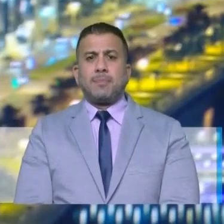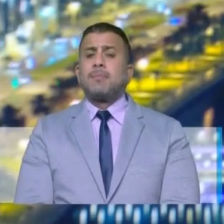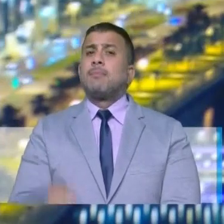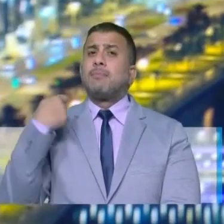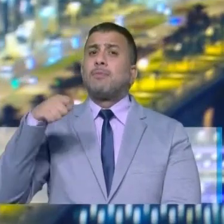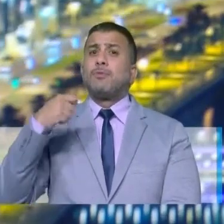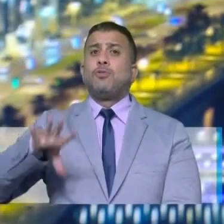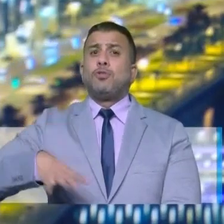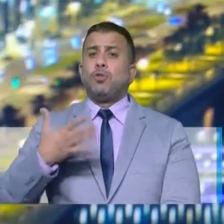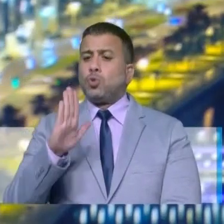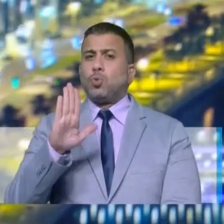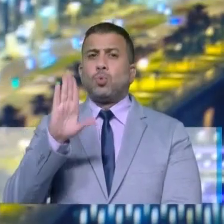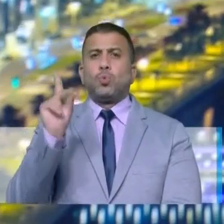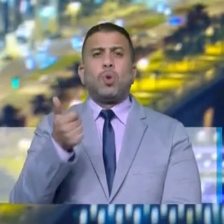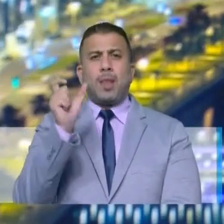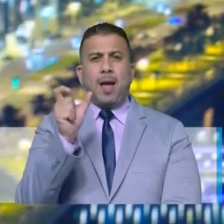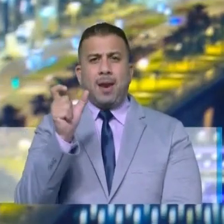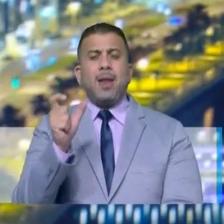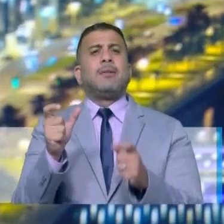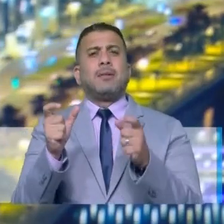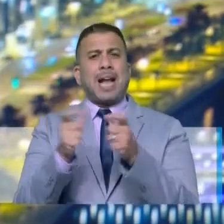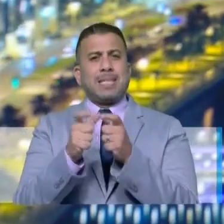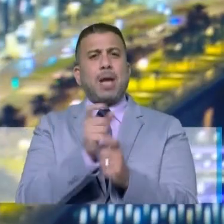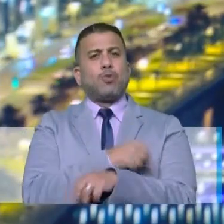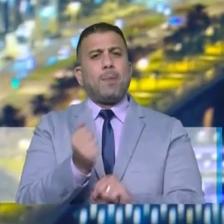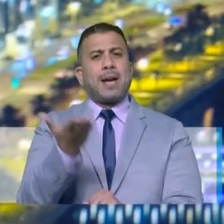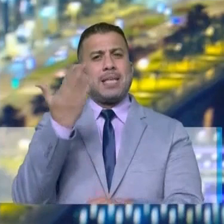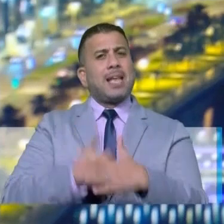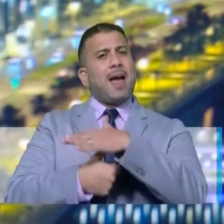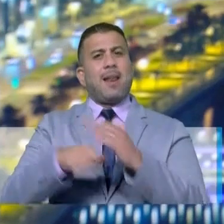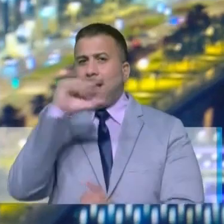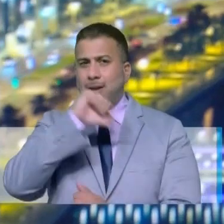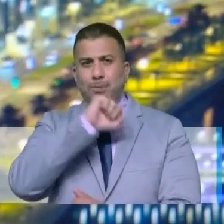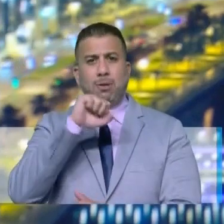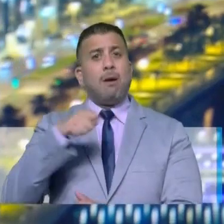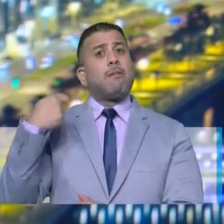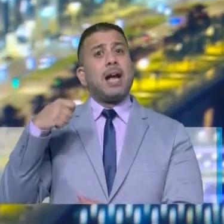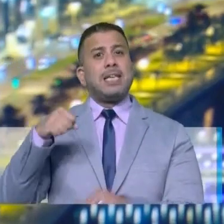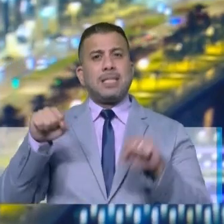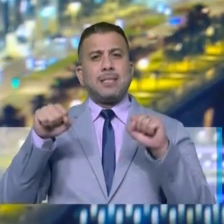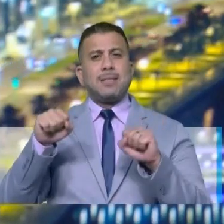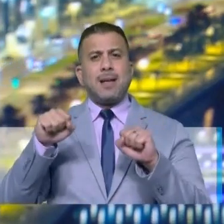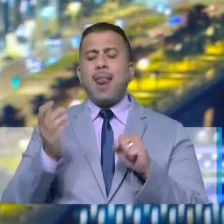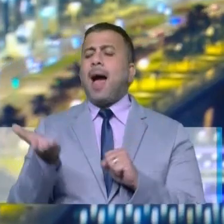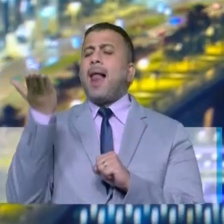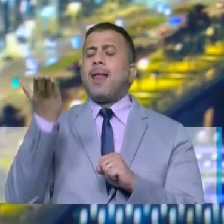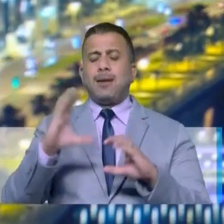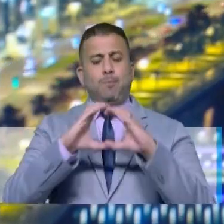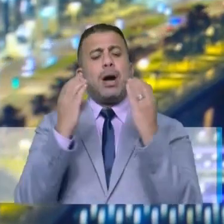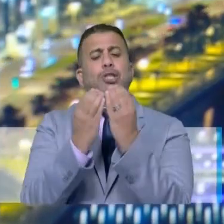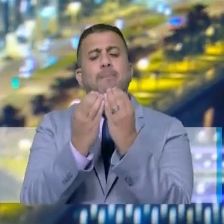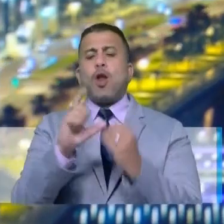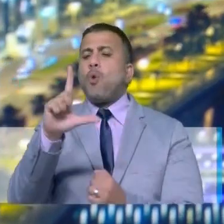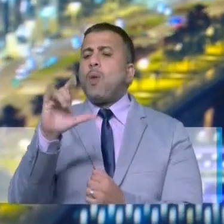تراس صاحب السمو الشيخ الدكتور سلطان بن محمد القاسمي عضو المجلس الاعلى حاكم الشرقه الرئيس الاعلى